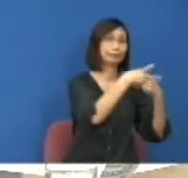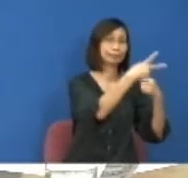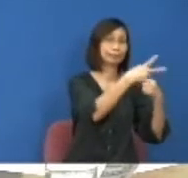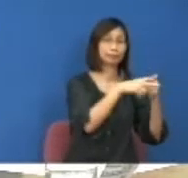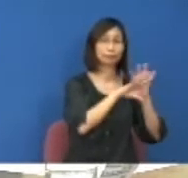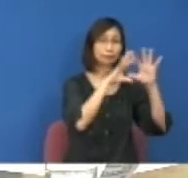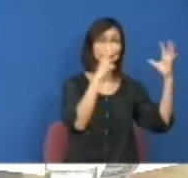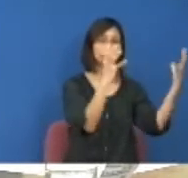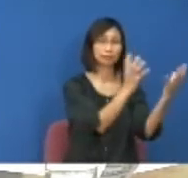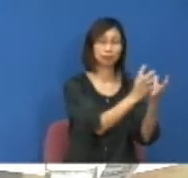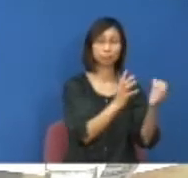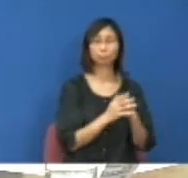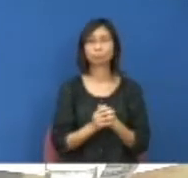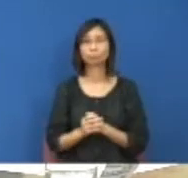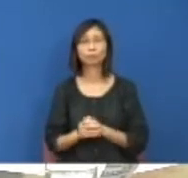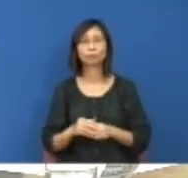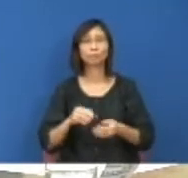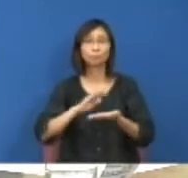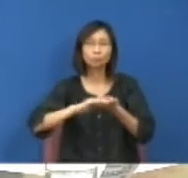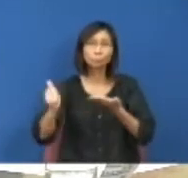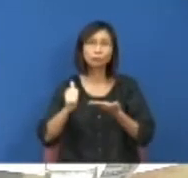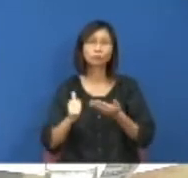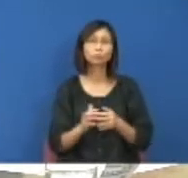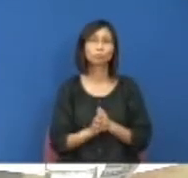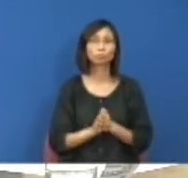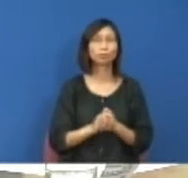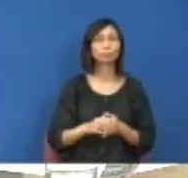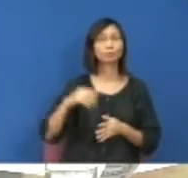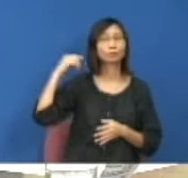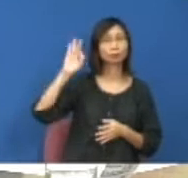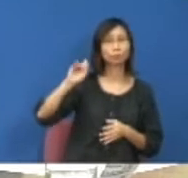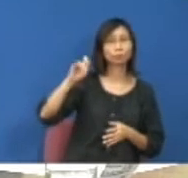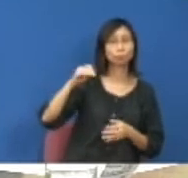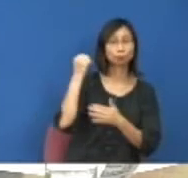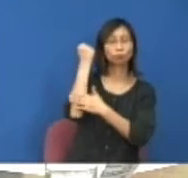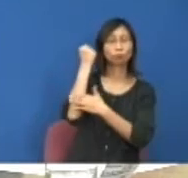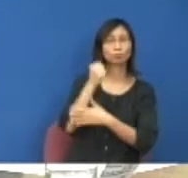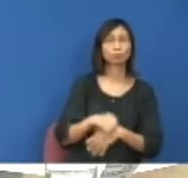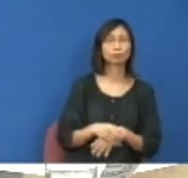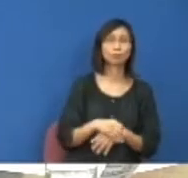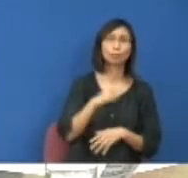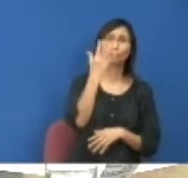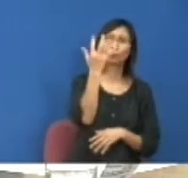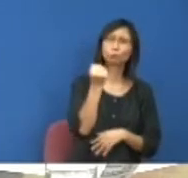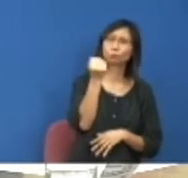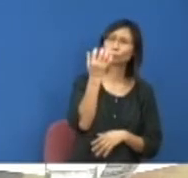楚睇法國革命裏邊五十年，即係由呢個1879年到